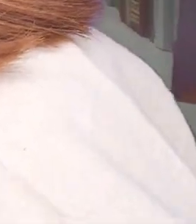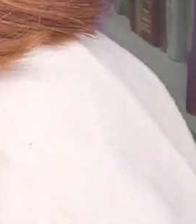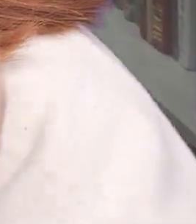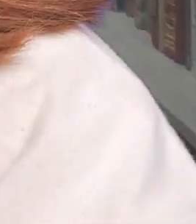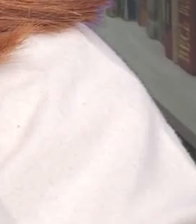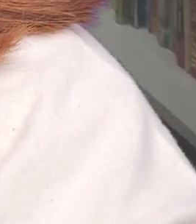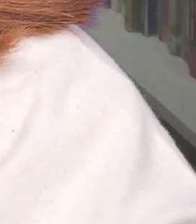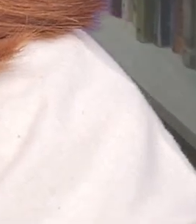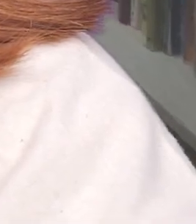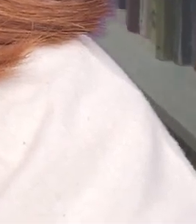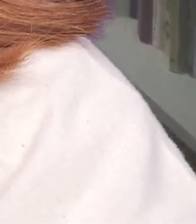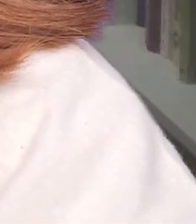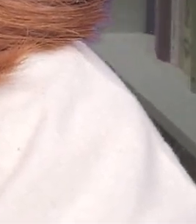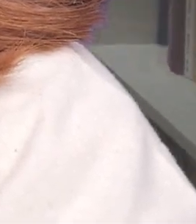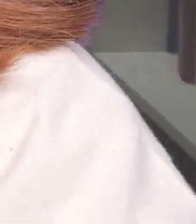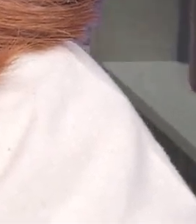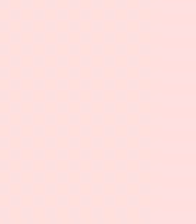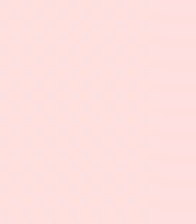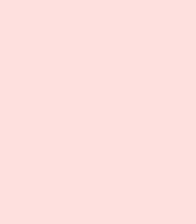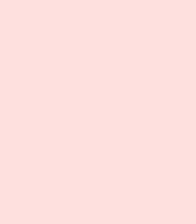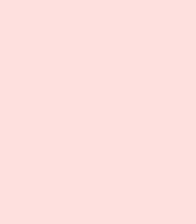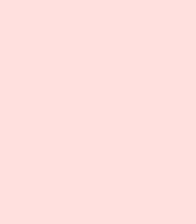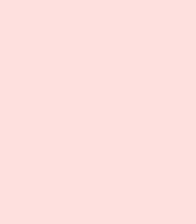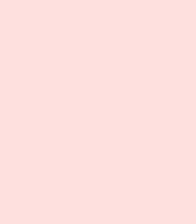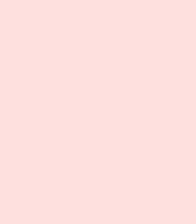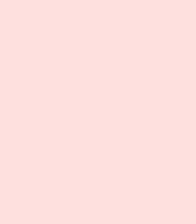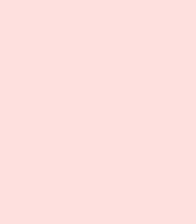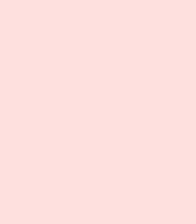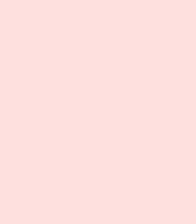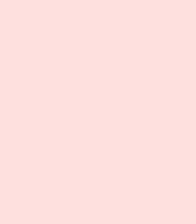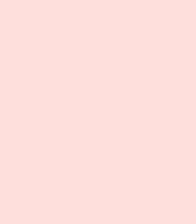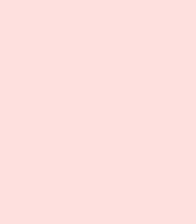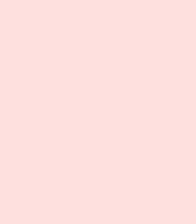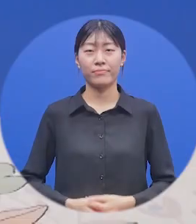야, 너도 할수 있어.